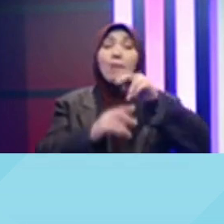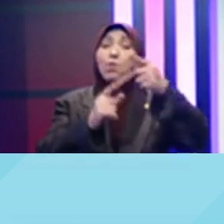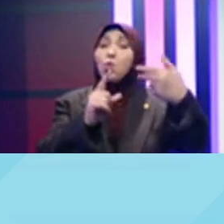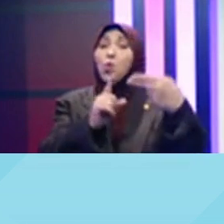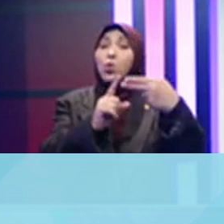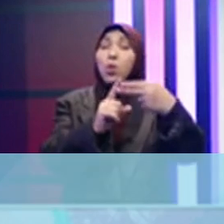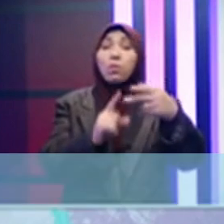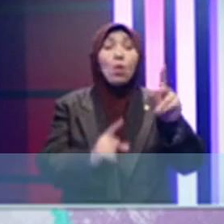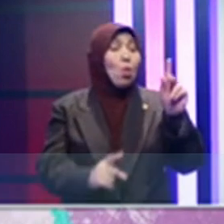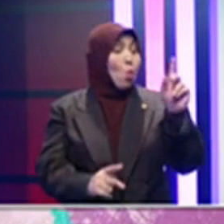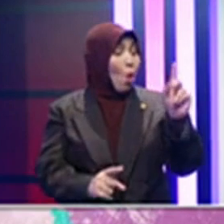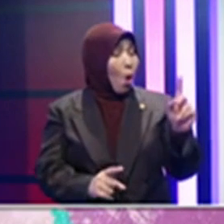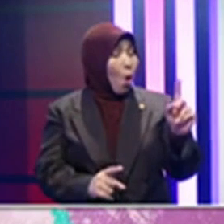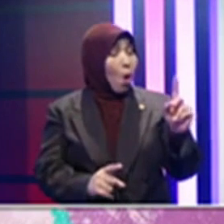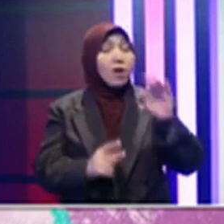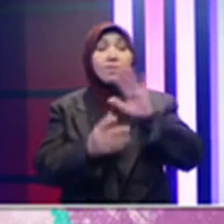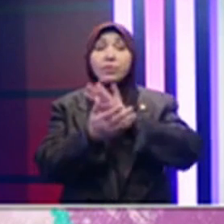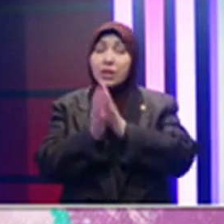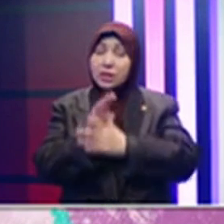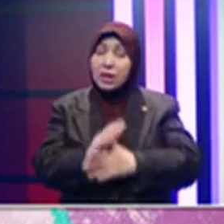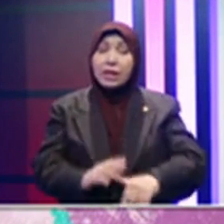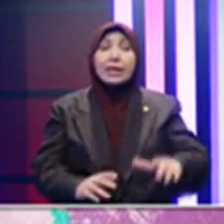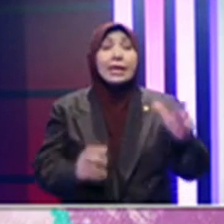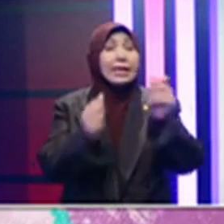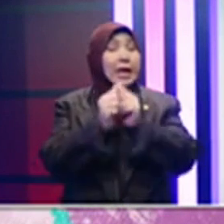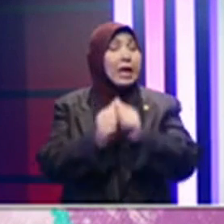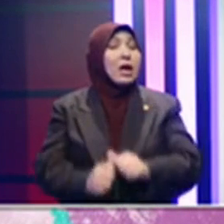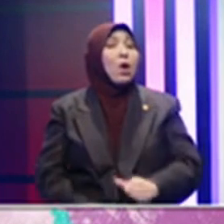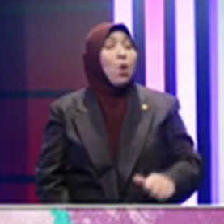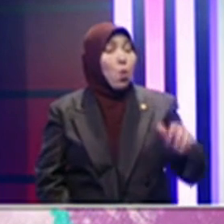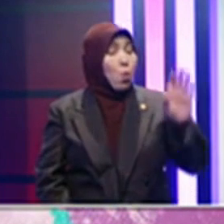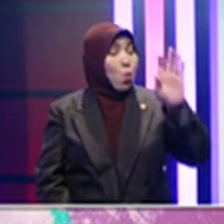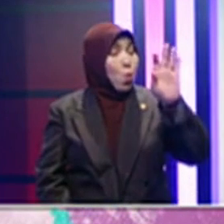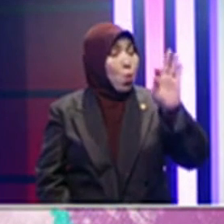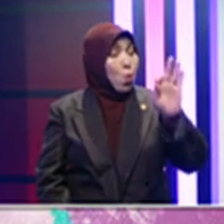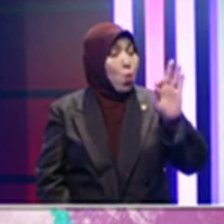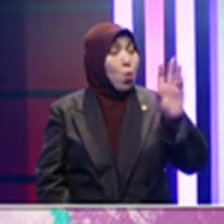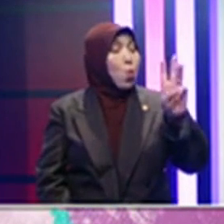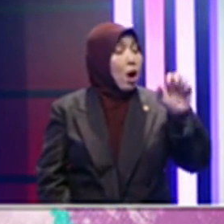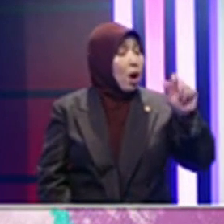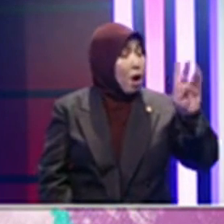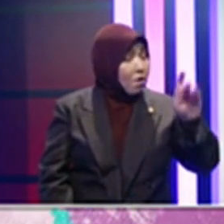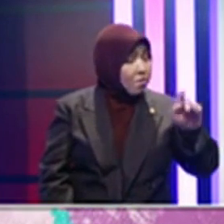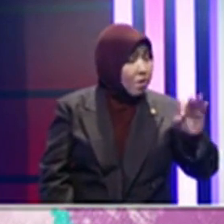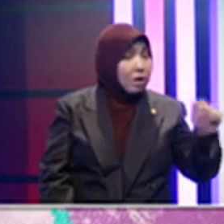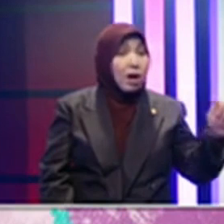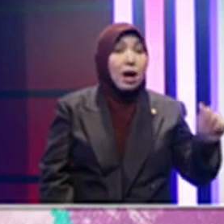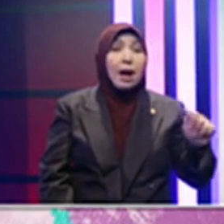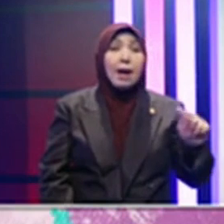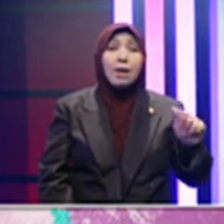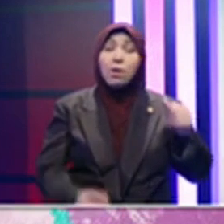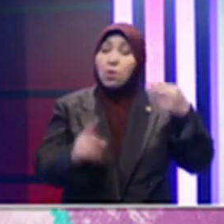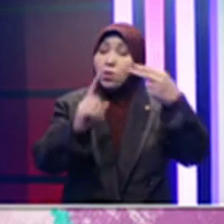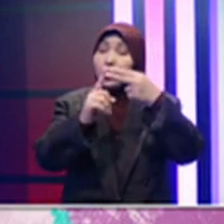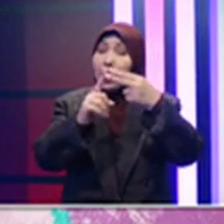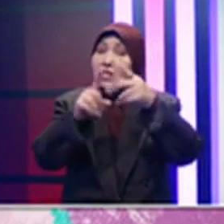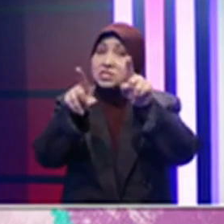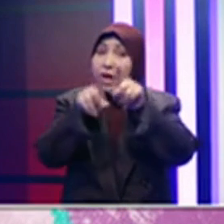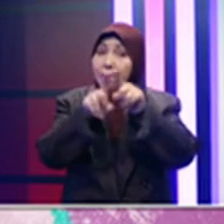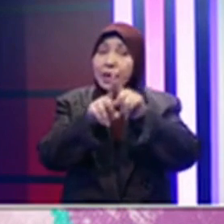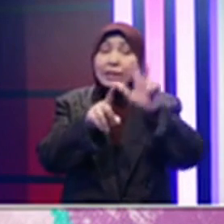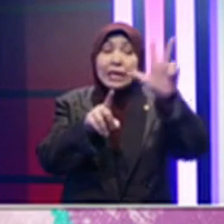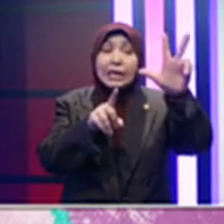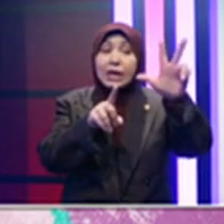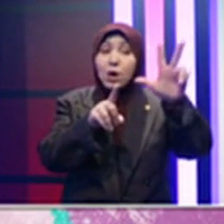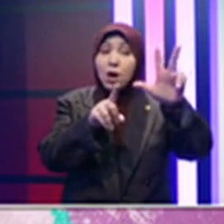tadi, fa'amanat ta'ifah dengan wa kafarat ta'ifah. Makhraj yang sama, tiga huruf itu ia keluar